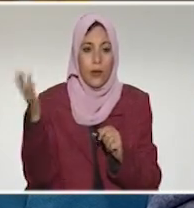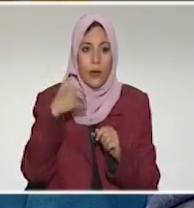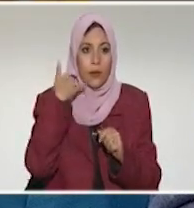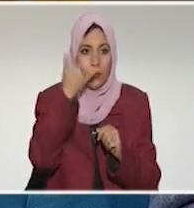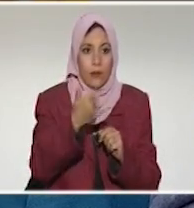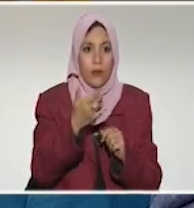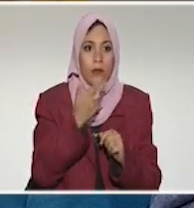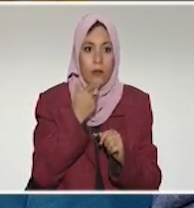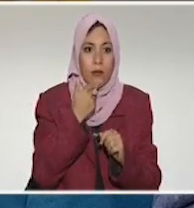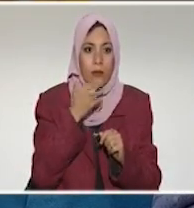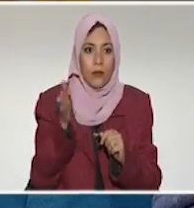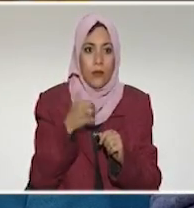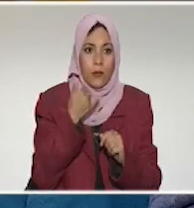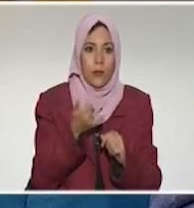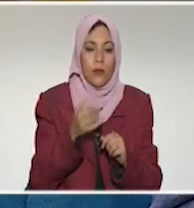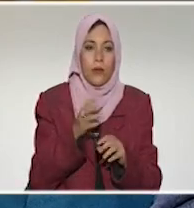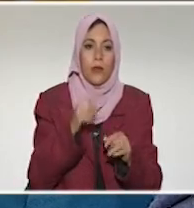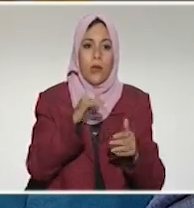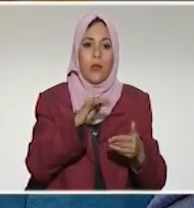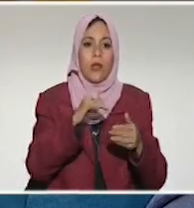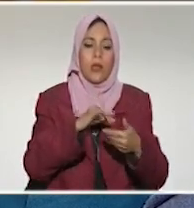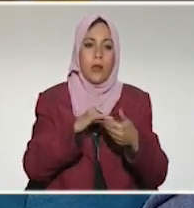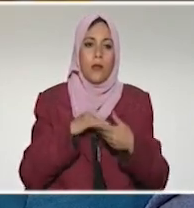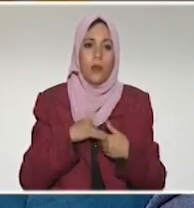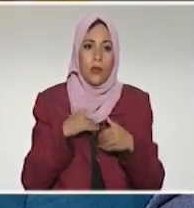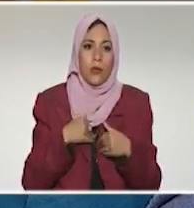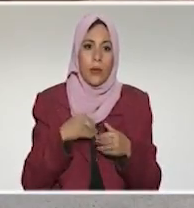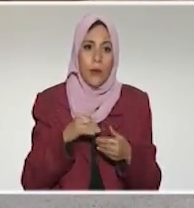رحت مكلم الاستاذ عادل قال لي يا خساره يا عبد الله انا كنت عايزك معايا.